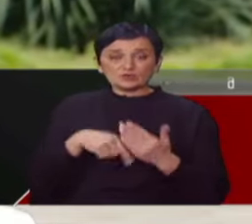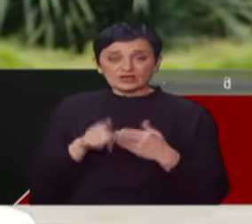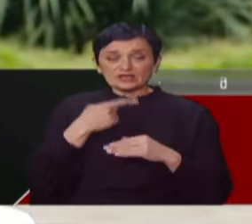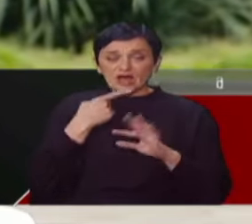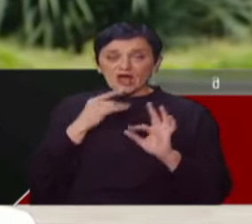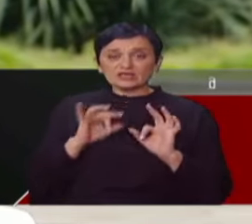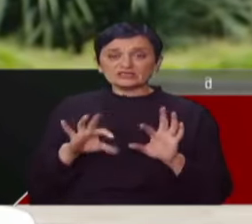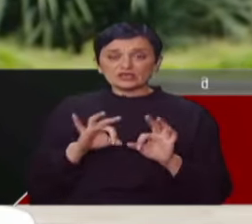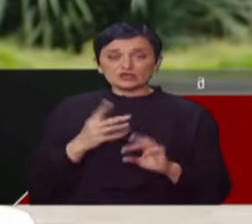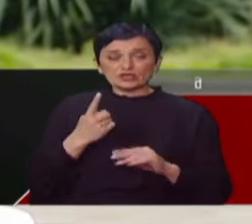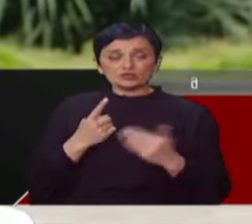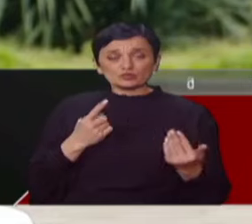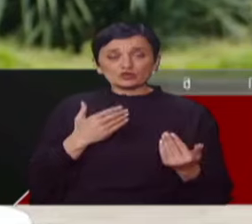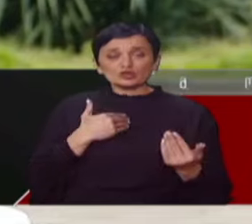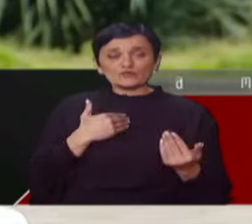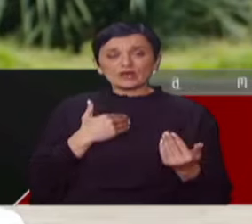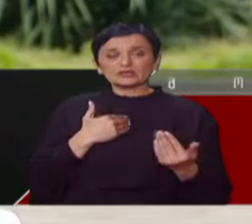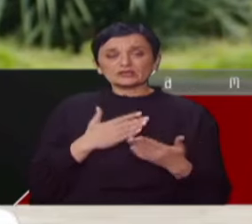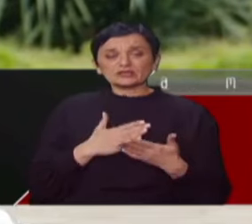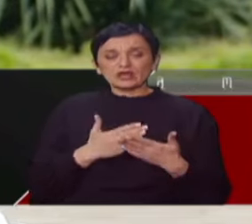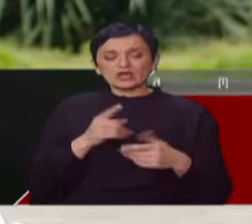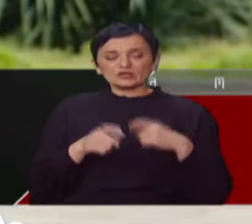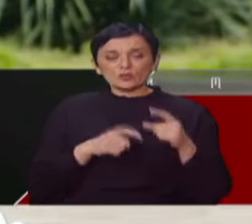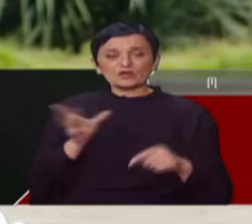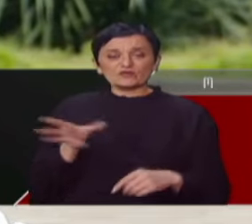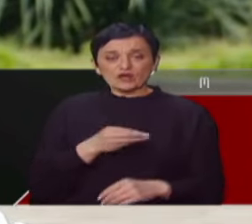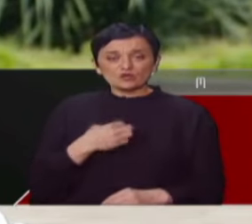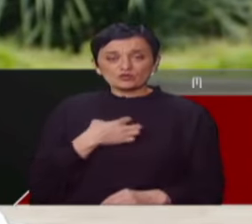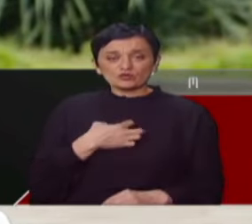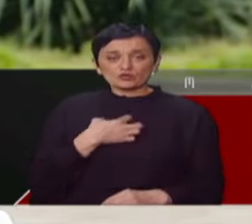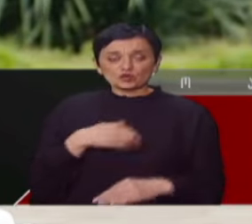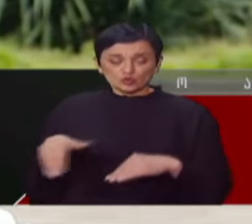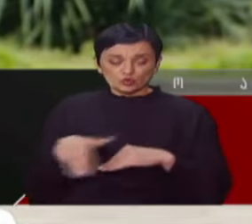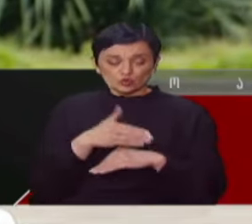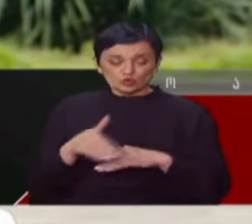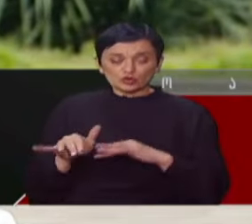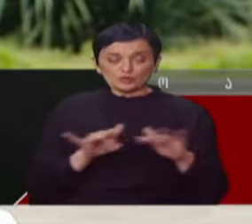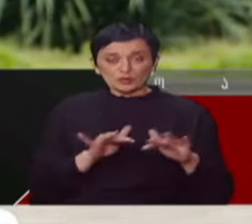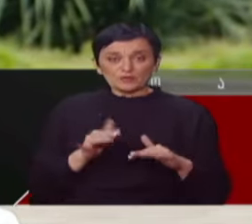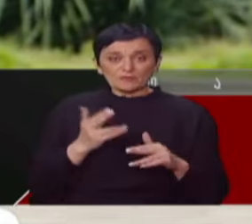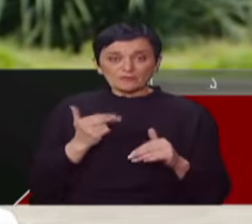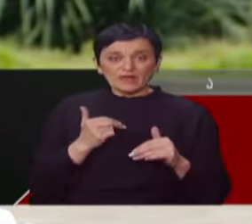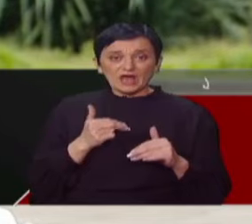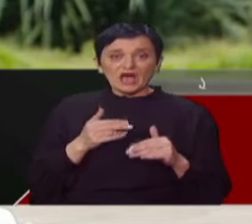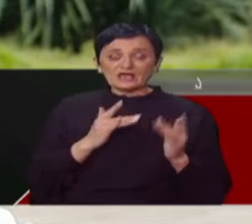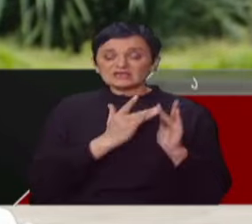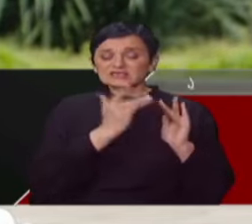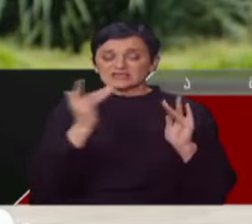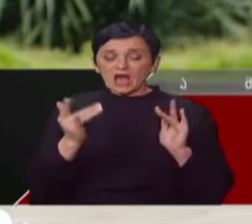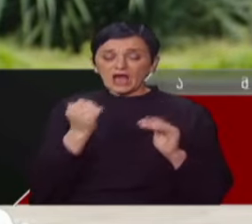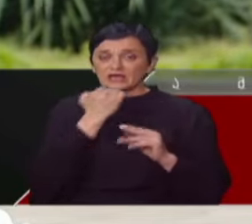აღსანიშნავია ერთის მხრივ ჩვენს ნაწილში გადადგმული ნაბიჯები ყველა მნიშვნელოვან და ძირითად ქუჩაზე მიმდინარეობს როგორც სახიდი, ასევე საგზაო